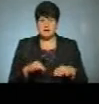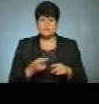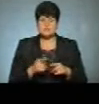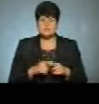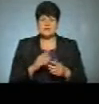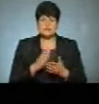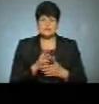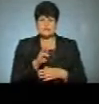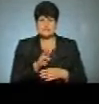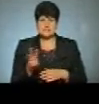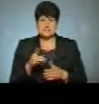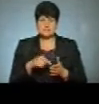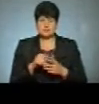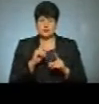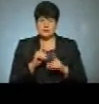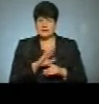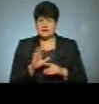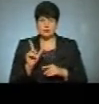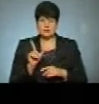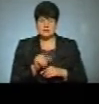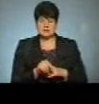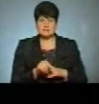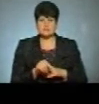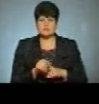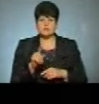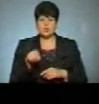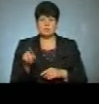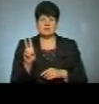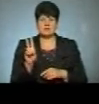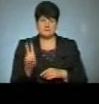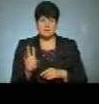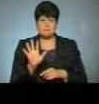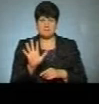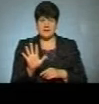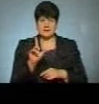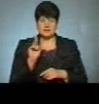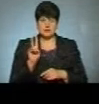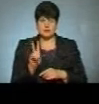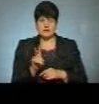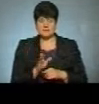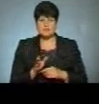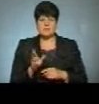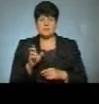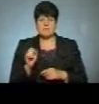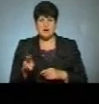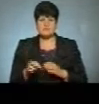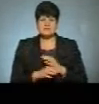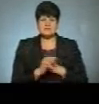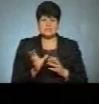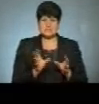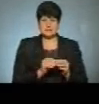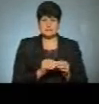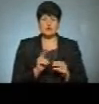сайті Тернопільської міськради. Не курсуватимуть тролейбуси за маршрутом номер 2. 5-й маршрут сполучатиме масиви БАМ та Східний. Тролейбуси